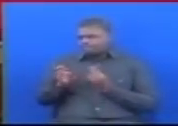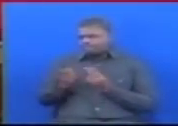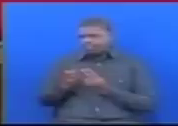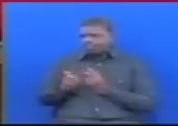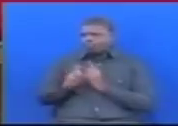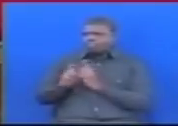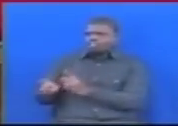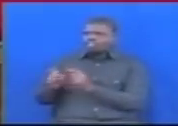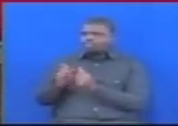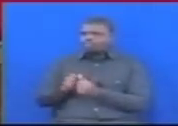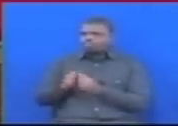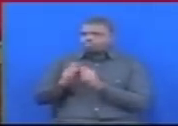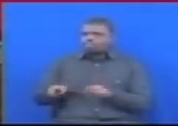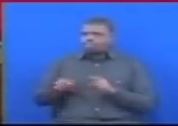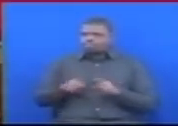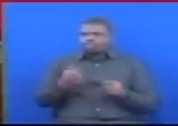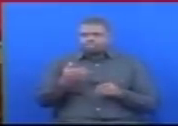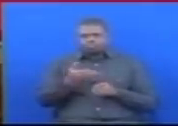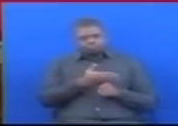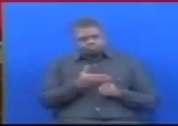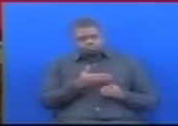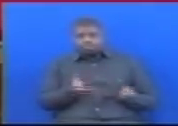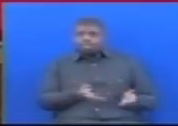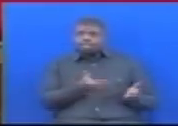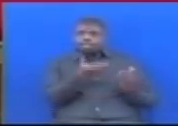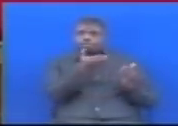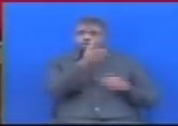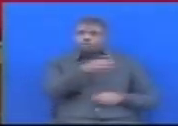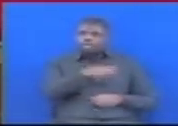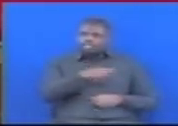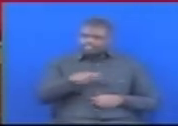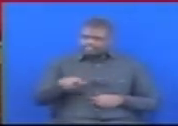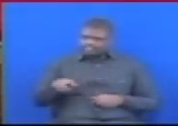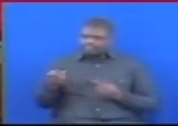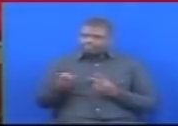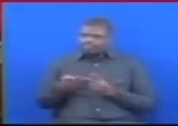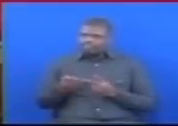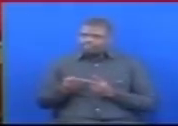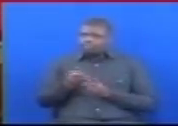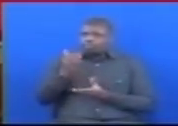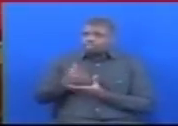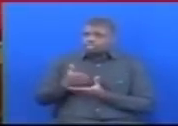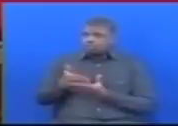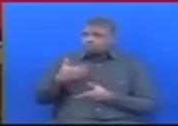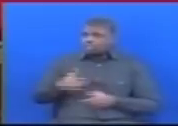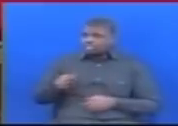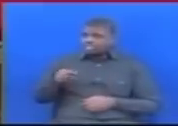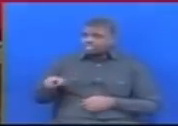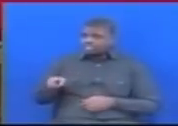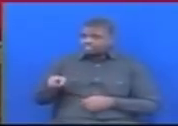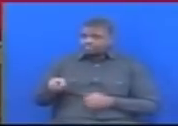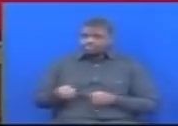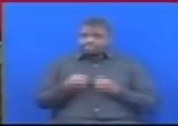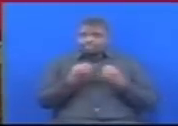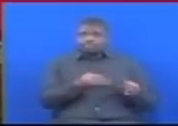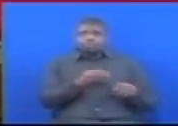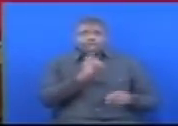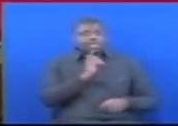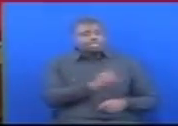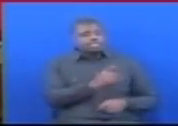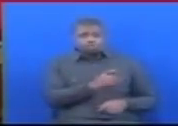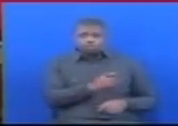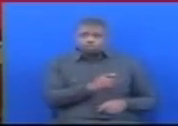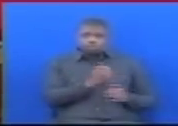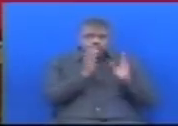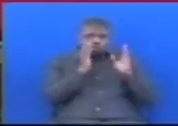mambo mbalimbali yanayohusiana na maendeleo ya wananchi. Lakini nataka nimhakikishie Mheshimiwa Mbunge, Mheshimiwa Waziri alishatoa agizo kwa